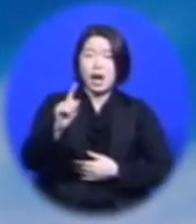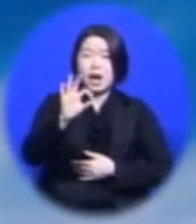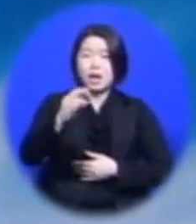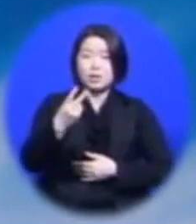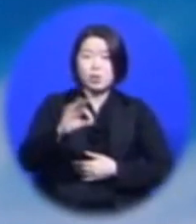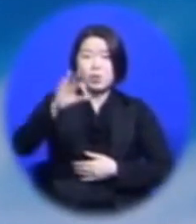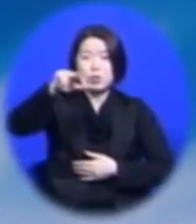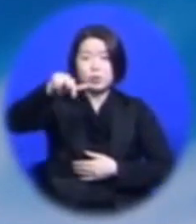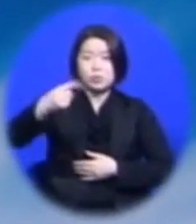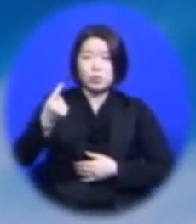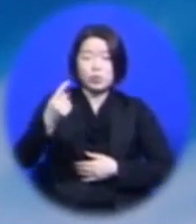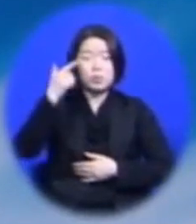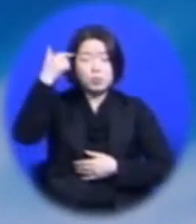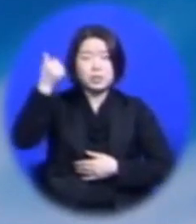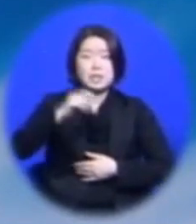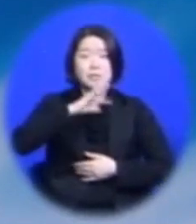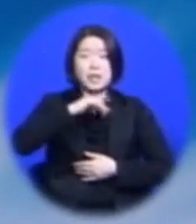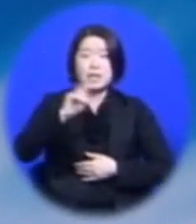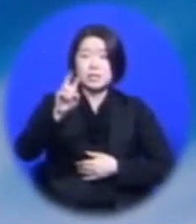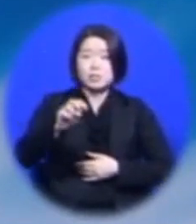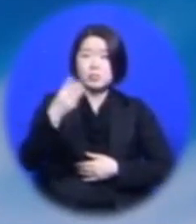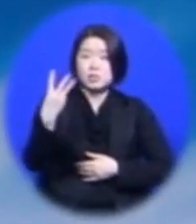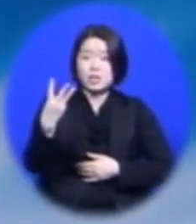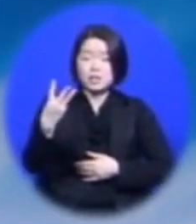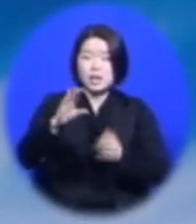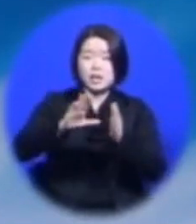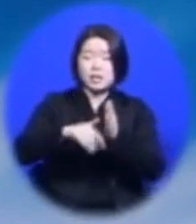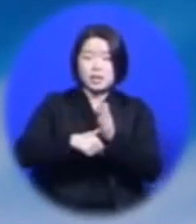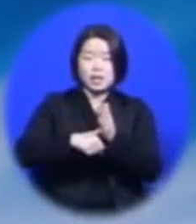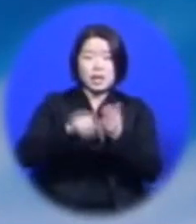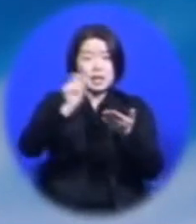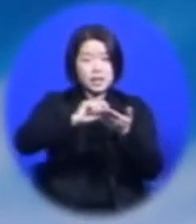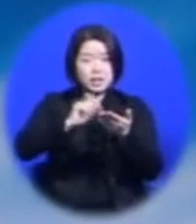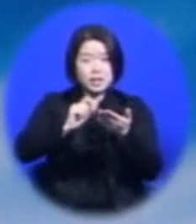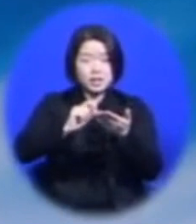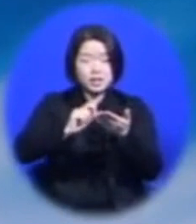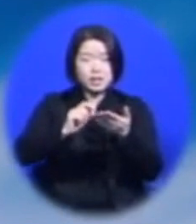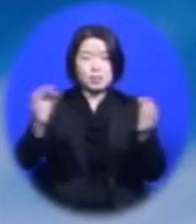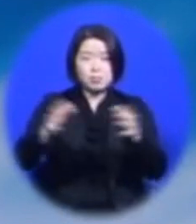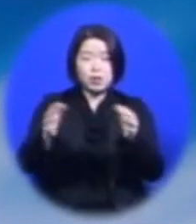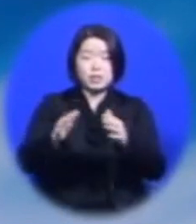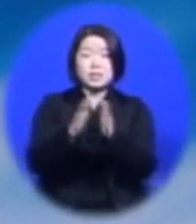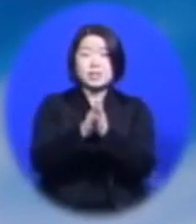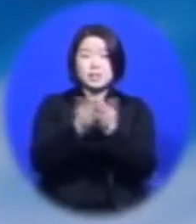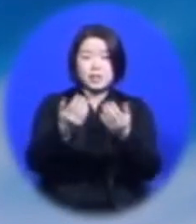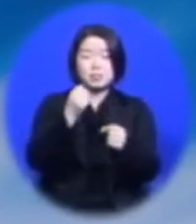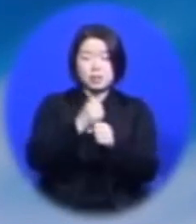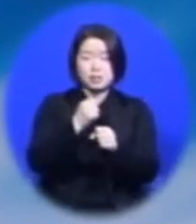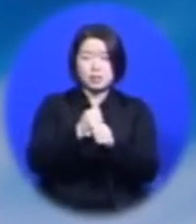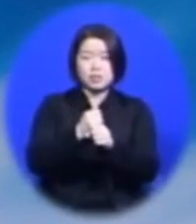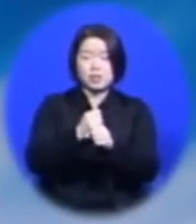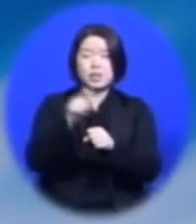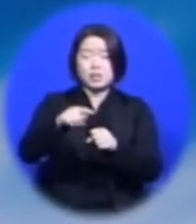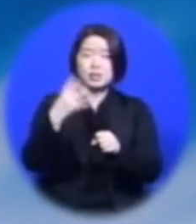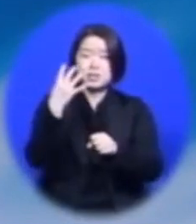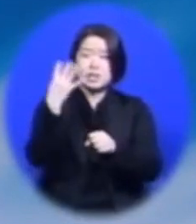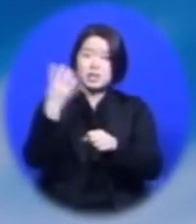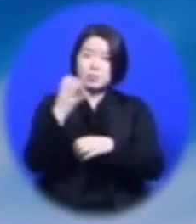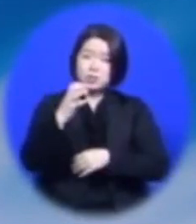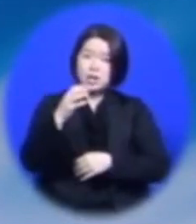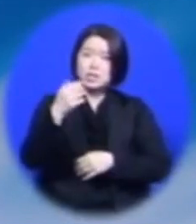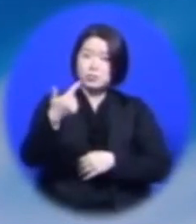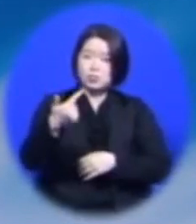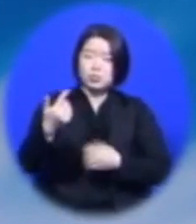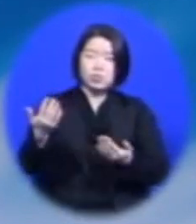목사님이 23살 때 썼던 영성일기. 그것이 46년이 지나서